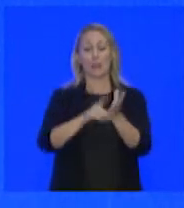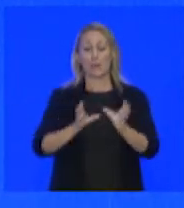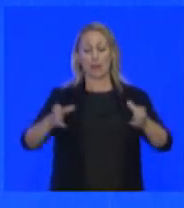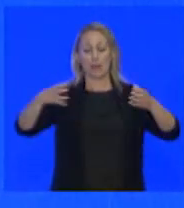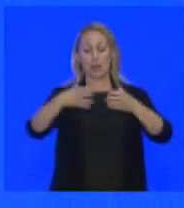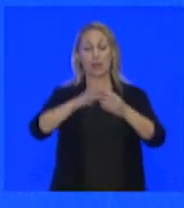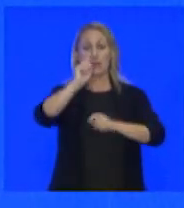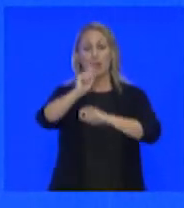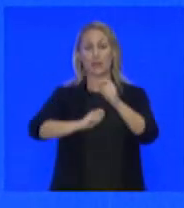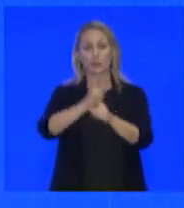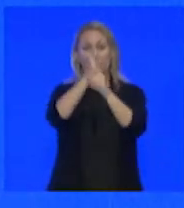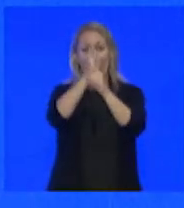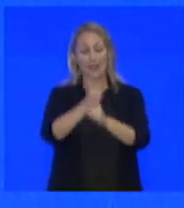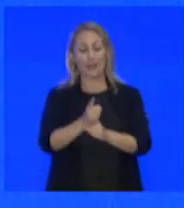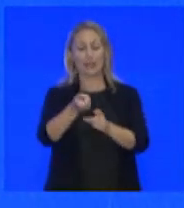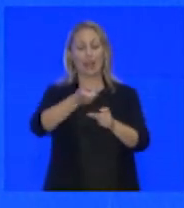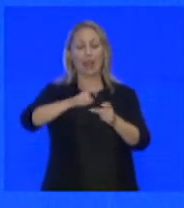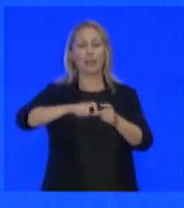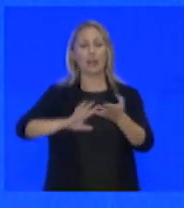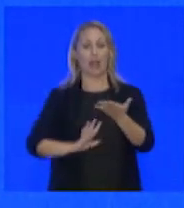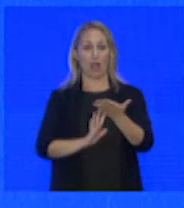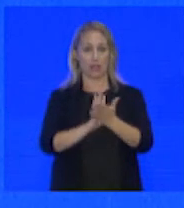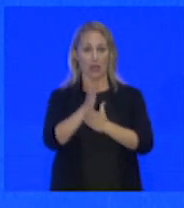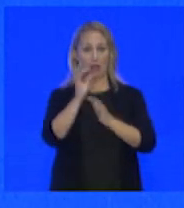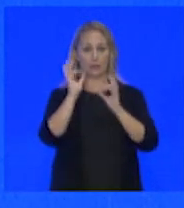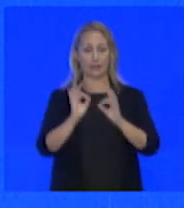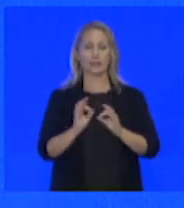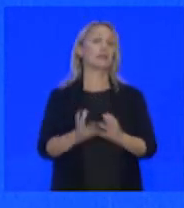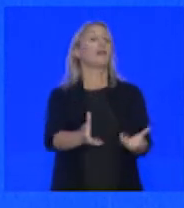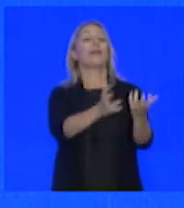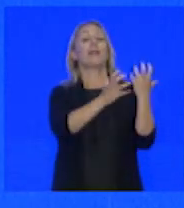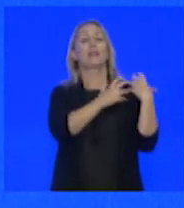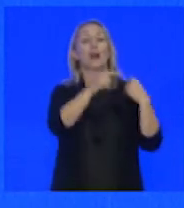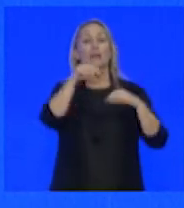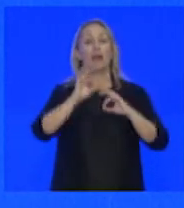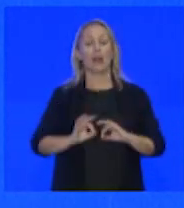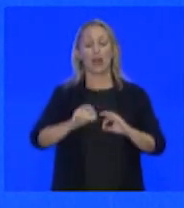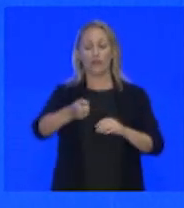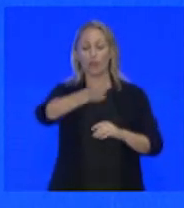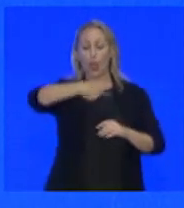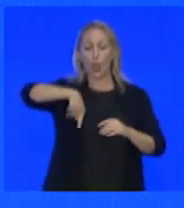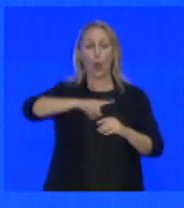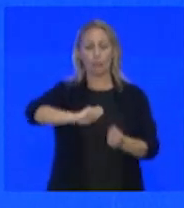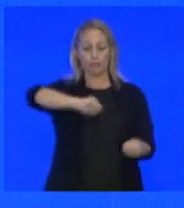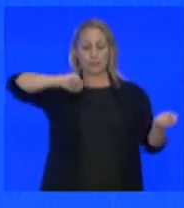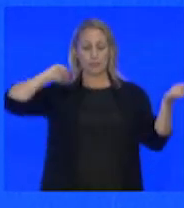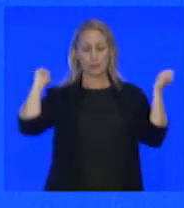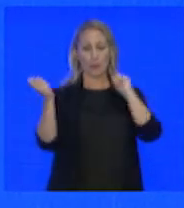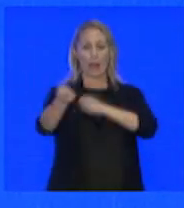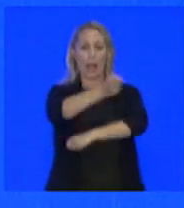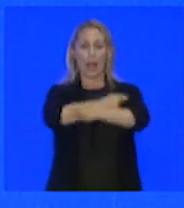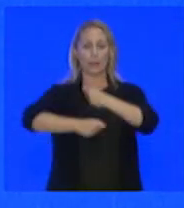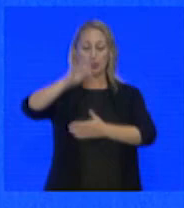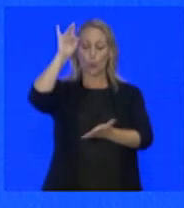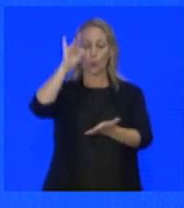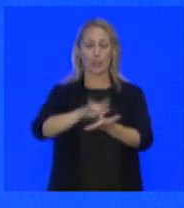μια ειδική εταιρεία ανάπτυξης που θα αναλάβει τη μετατροπή της περιοχής σε επιχειρηματικό πάρκο, κατά τα πρότυπο